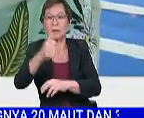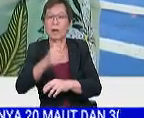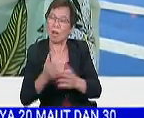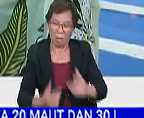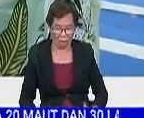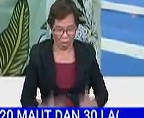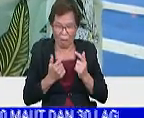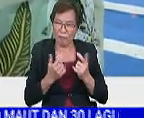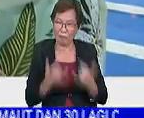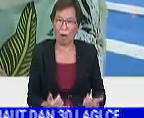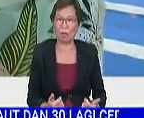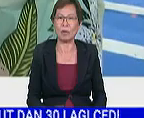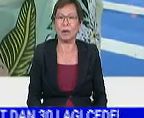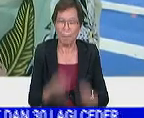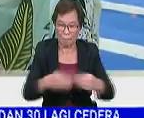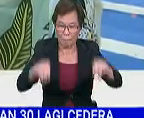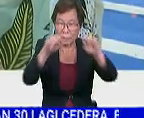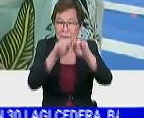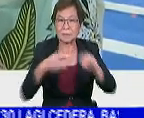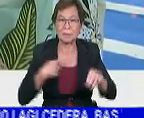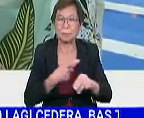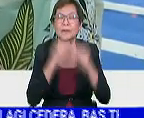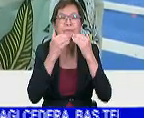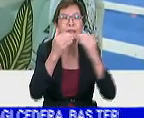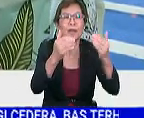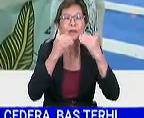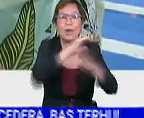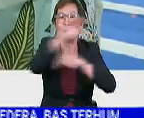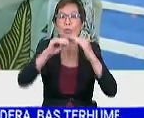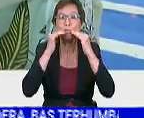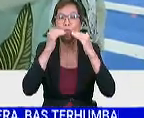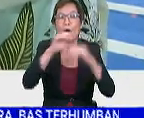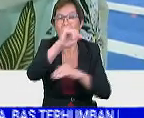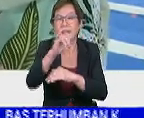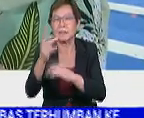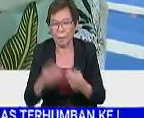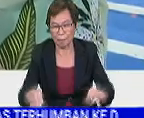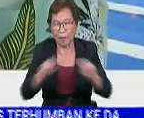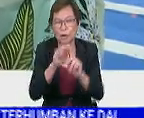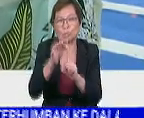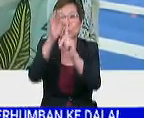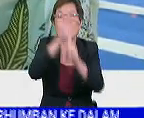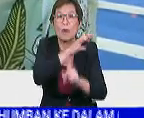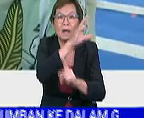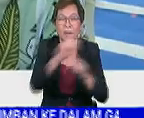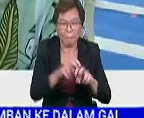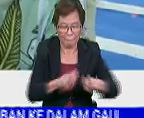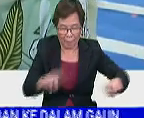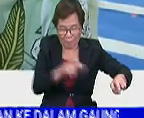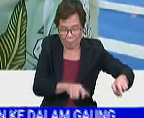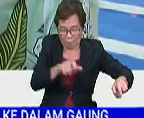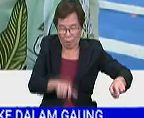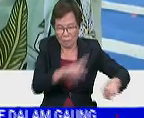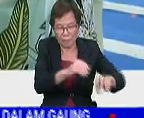al-taqwa keningau kami juga memberikan penghargaan kepada seluruh njk masjid khususnya pengerusi dan panel dan pihak